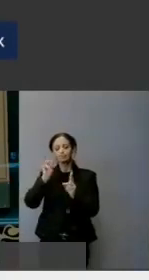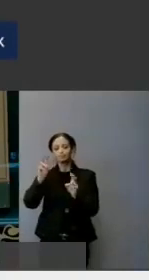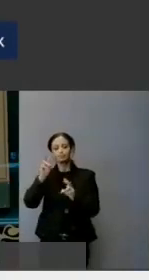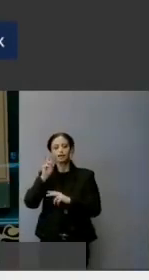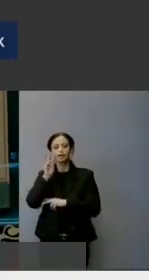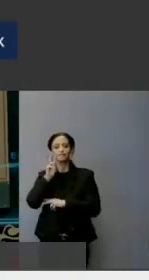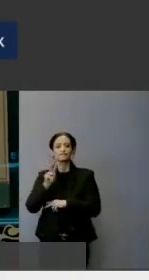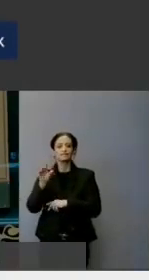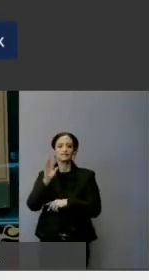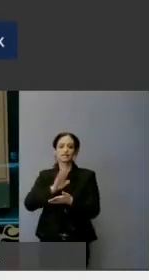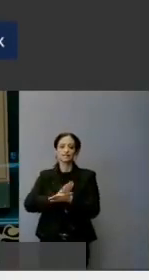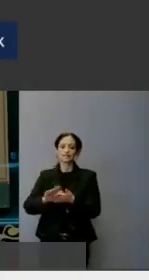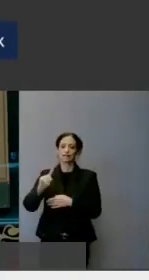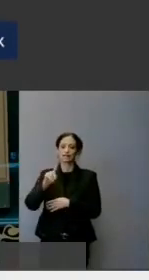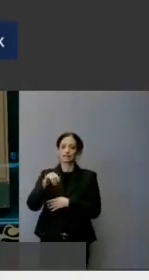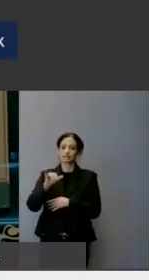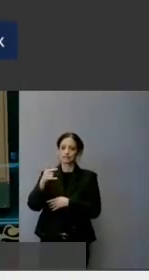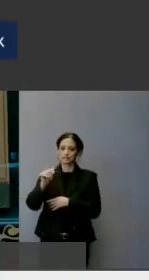consigliere